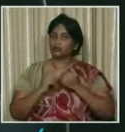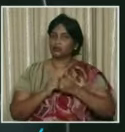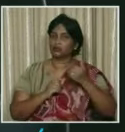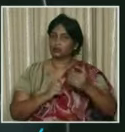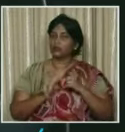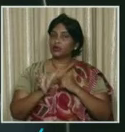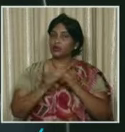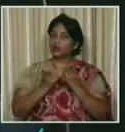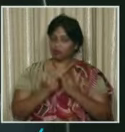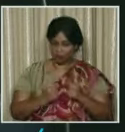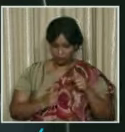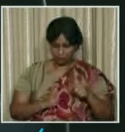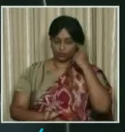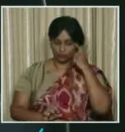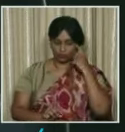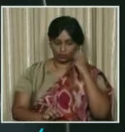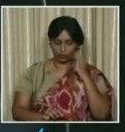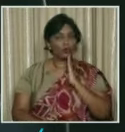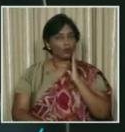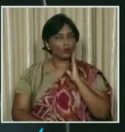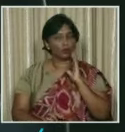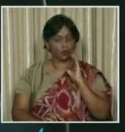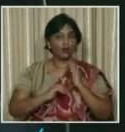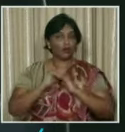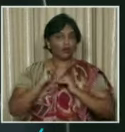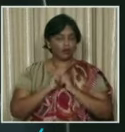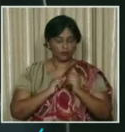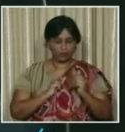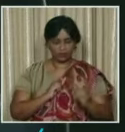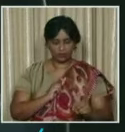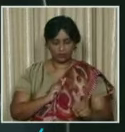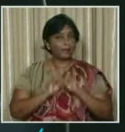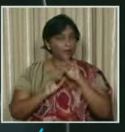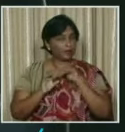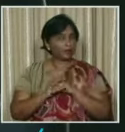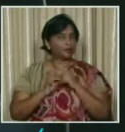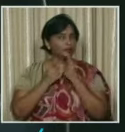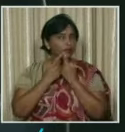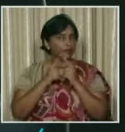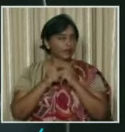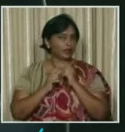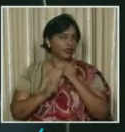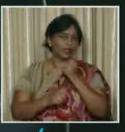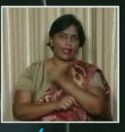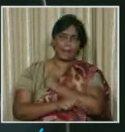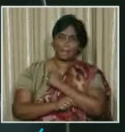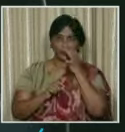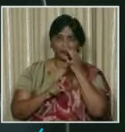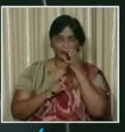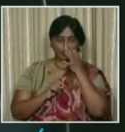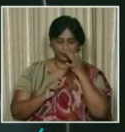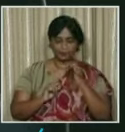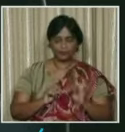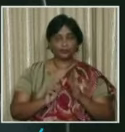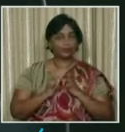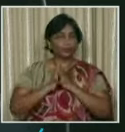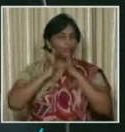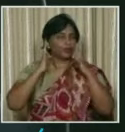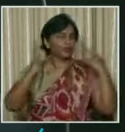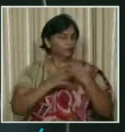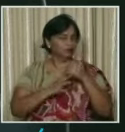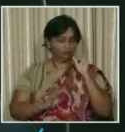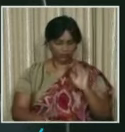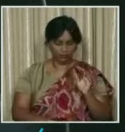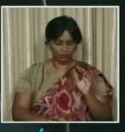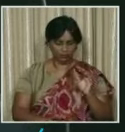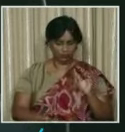ගණනාවක් විගණනට භාජනය කරන්නේ නැතුව විදේශ කටයුතු අමාත්‍යාංශය තුල තානාපතිවරු පත් කිරීමේදී දීර්ඝ ඉතිහාසයක්